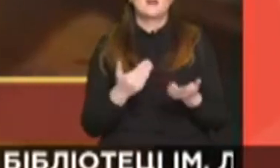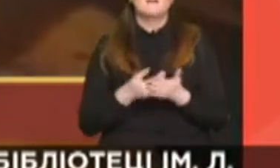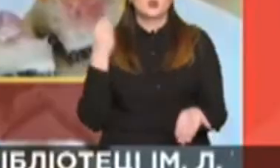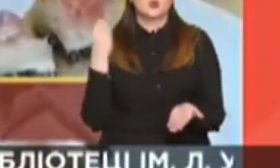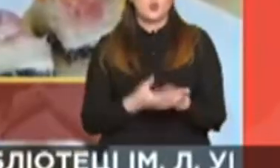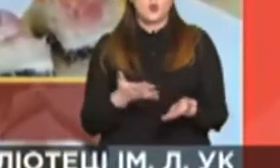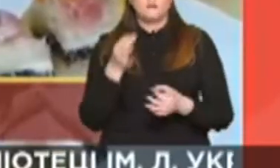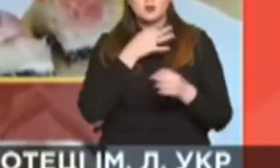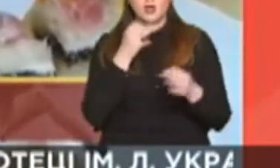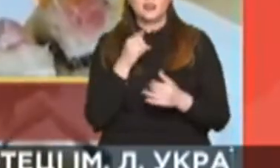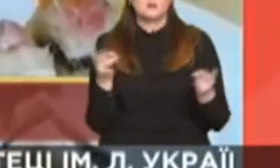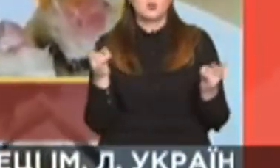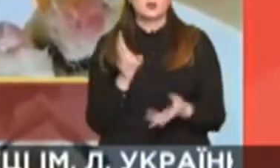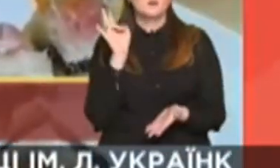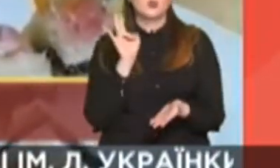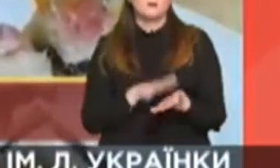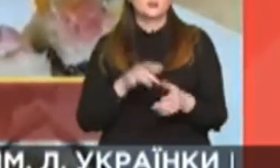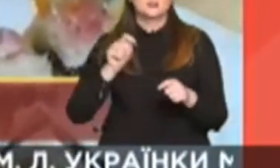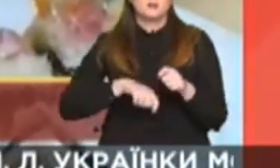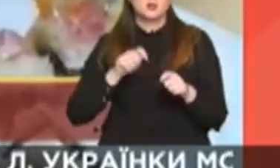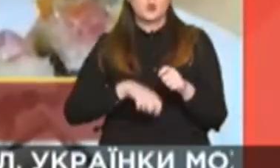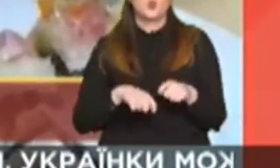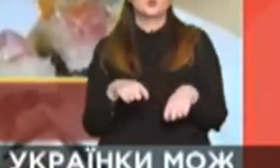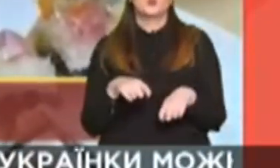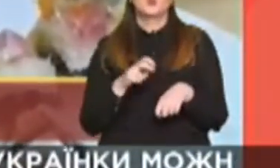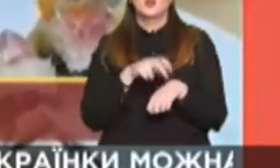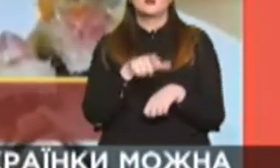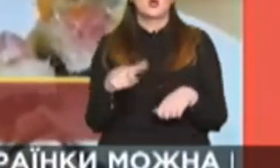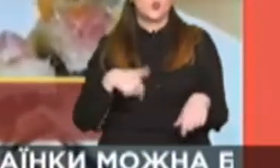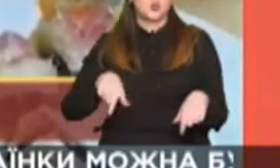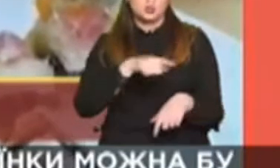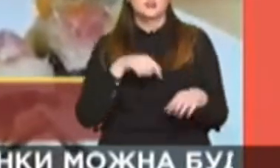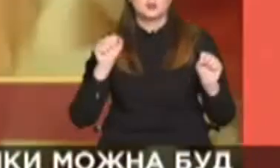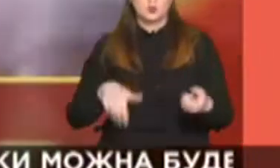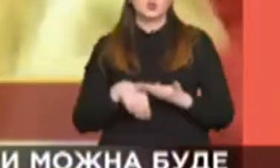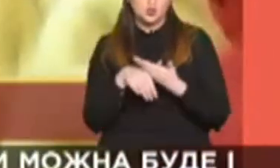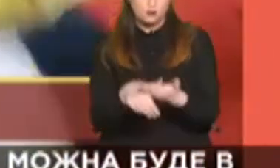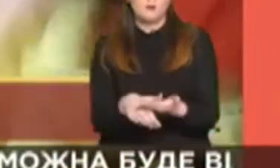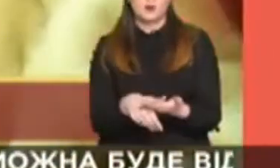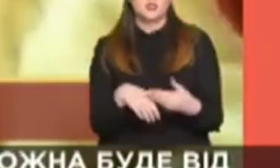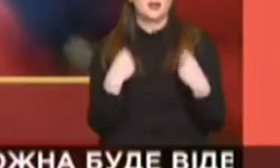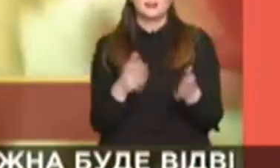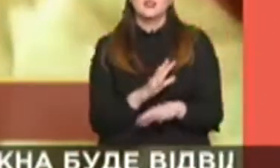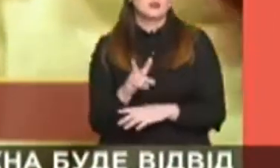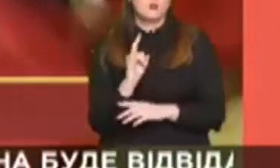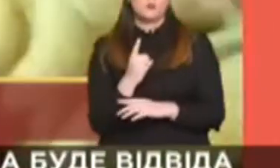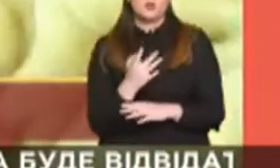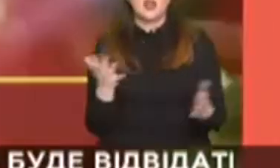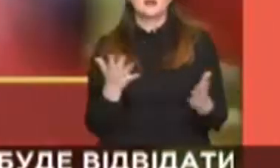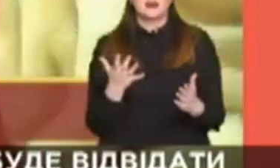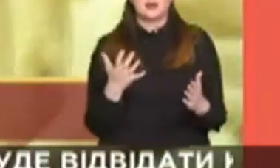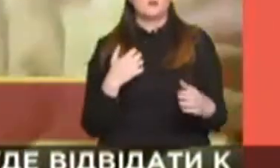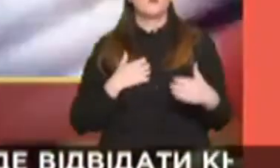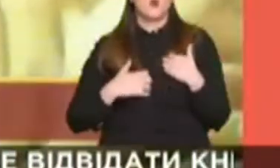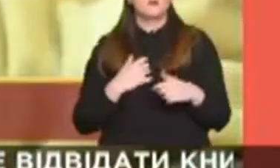дороговартісних препаратів і потребує постійного контролю лікарів. Кожен з нас може допомогти Стасу. Не дамо малюкові, який